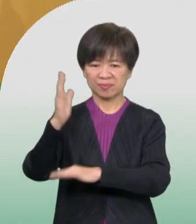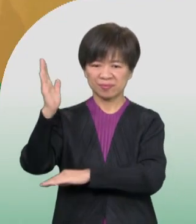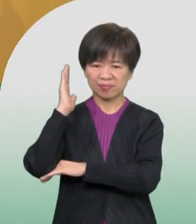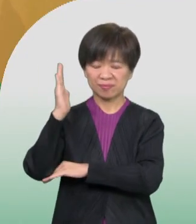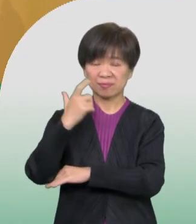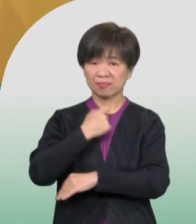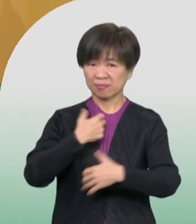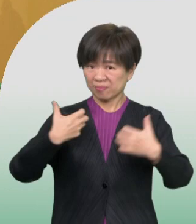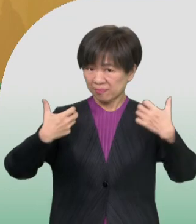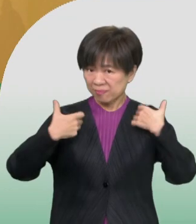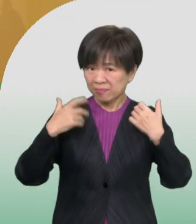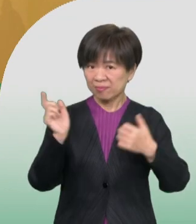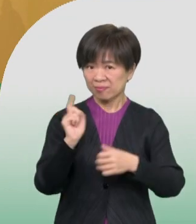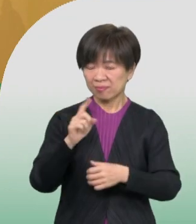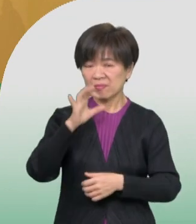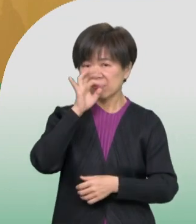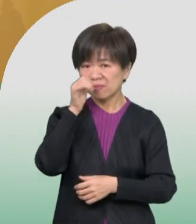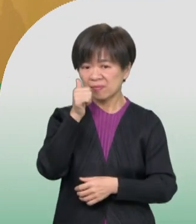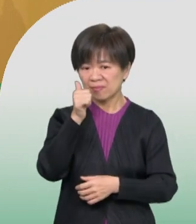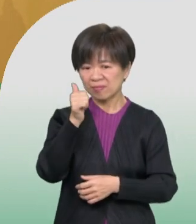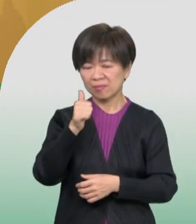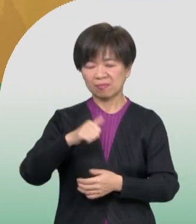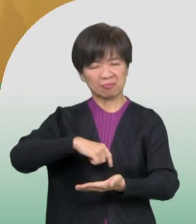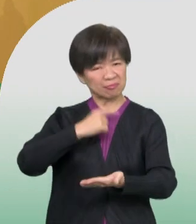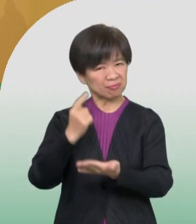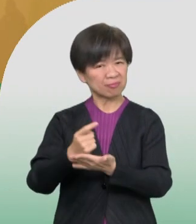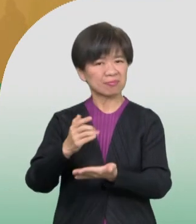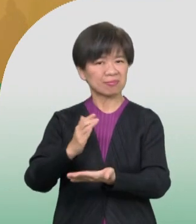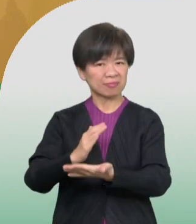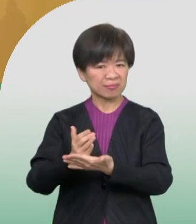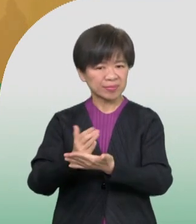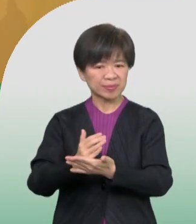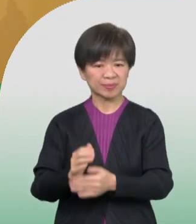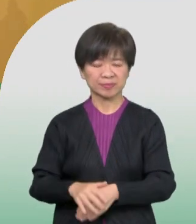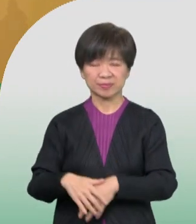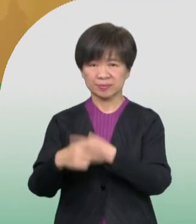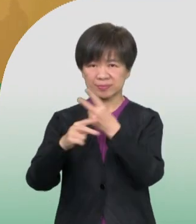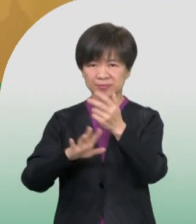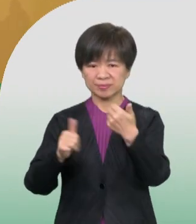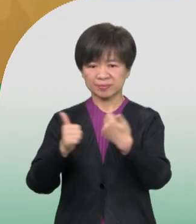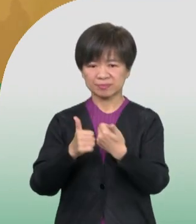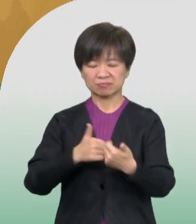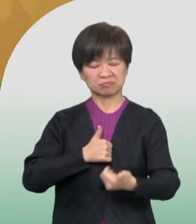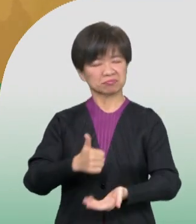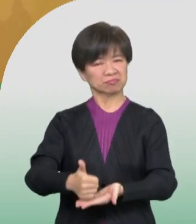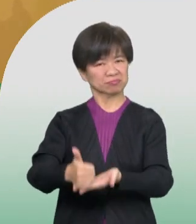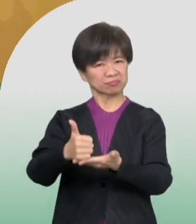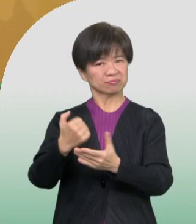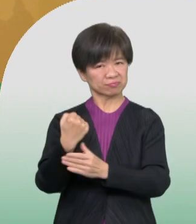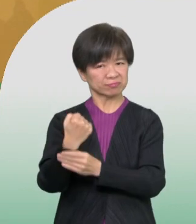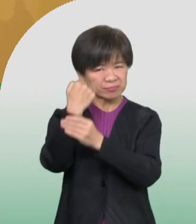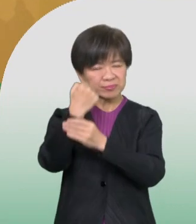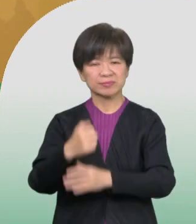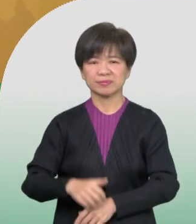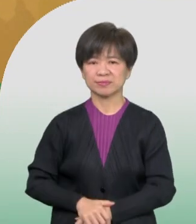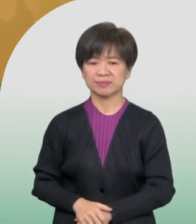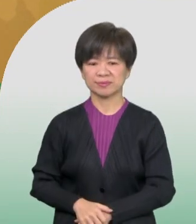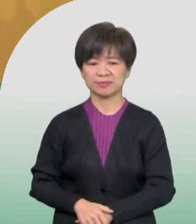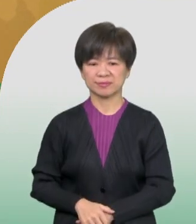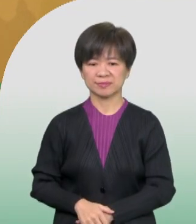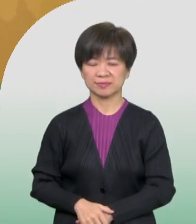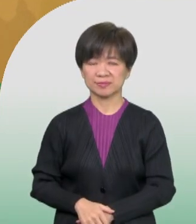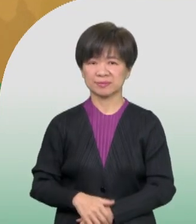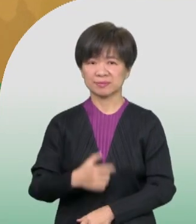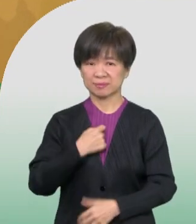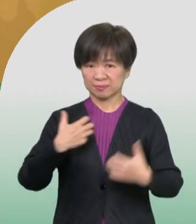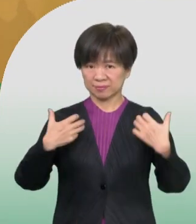做该工作的线上该全集哈，你客家片皮非常肯定，来台里个支持哈，你分